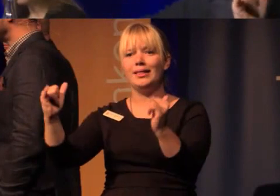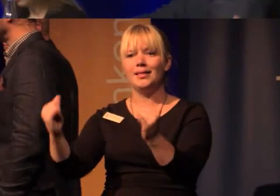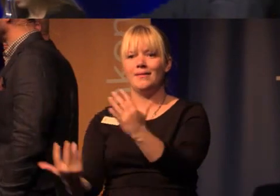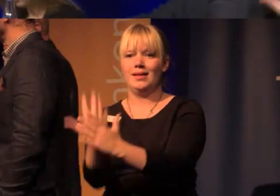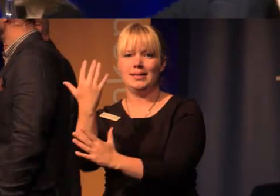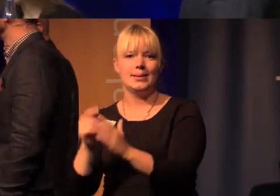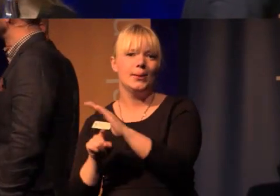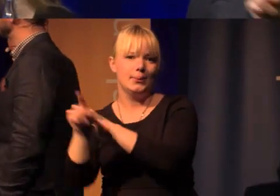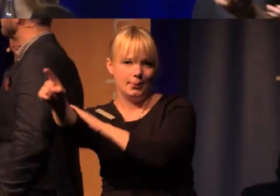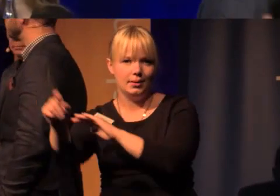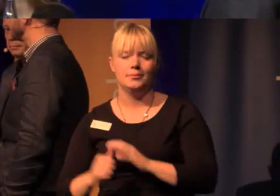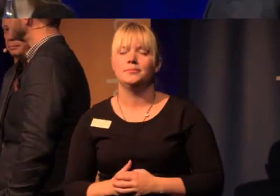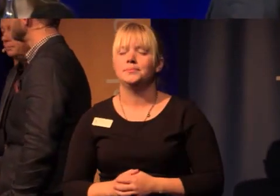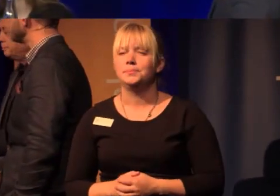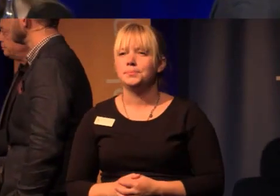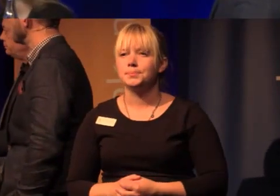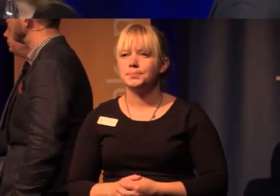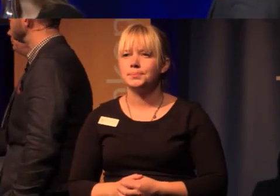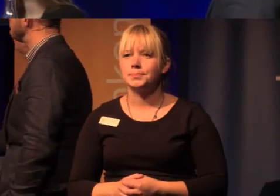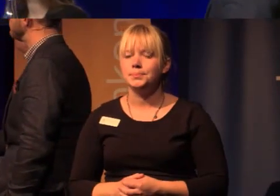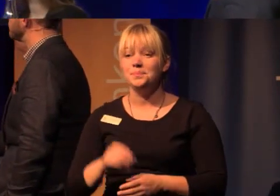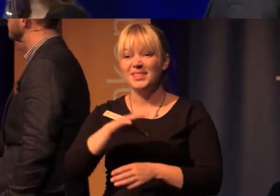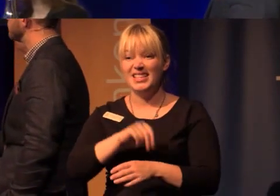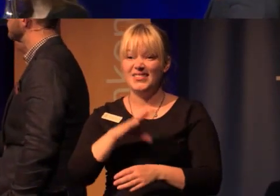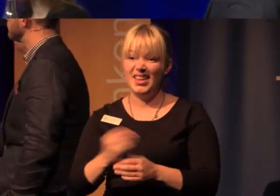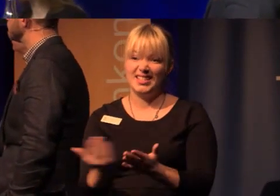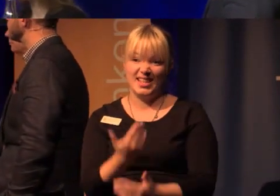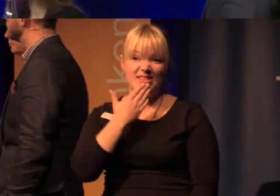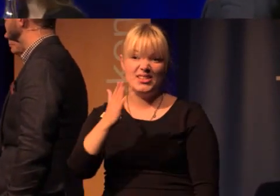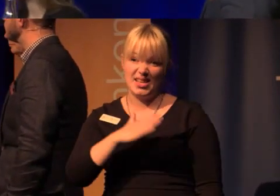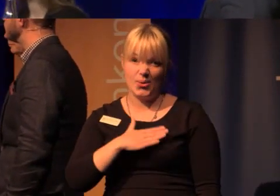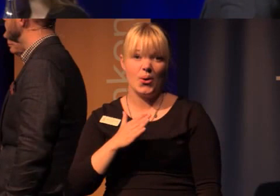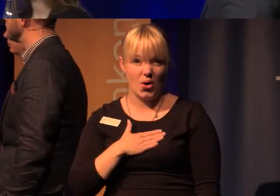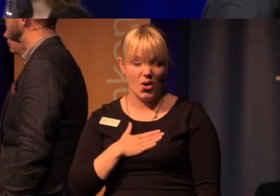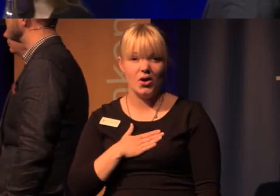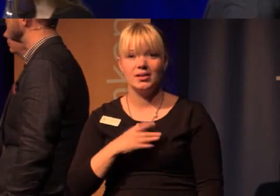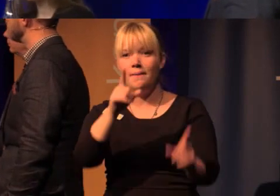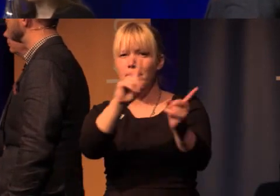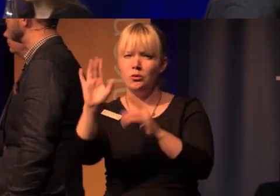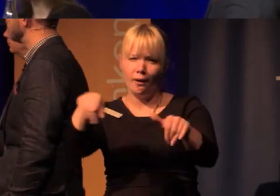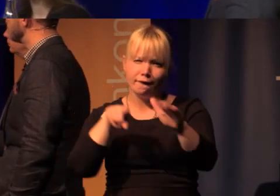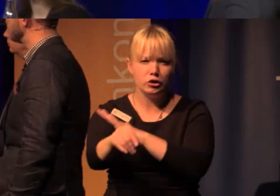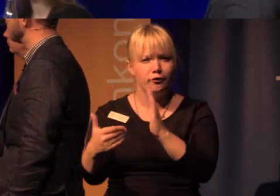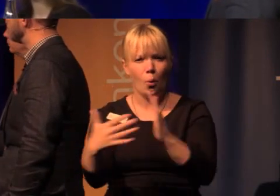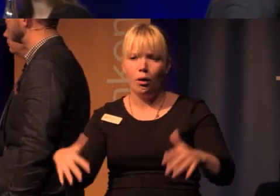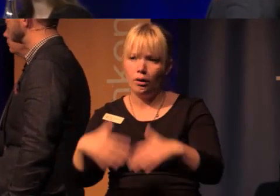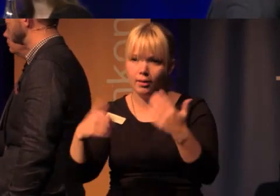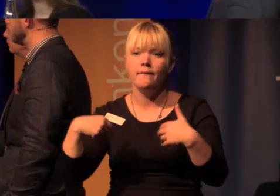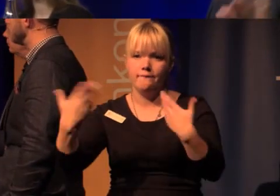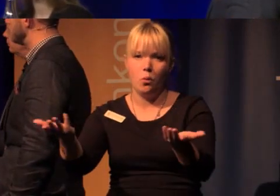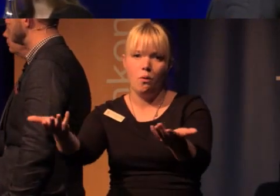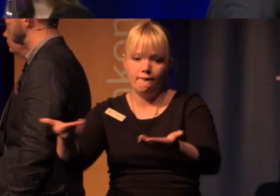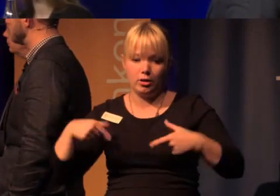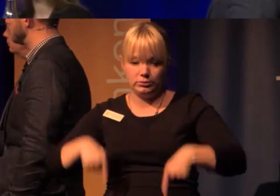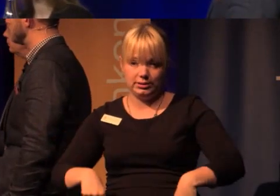skulle kunna konstatera är ju också att Sverige är ju ett land som är generöst, välkomnande mot människor som flyr undan krig och förföljelse. Samma sak ska i allra högsta